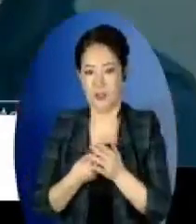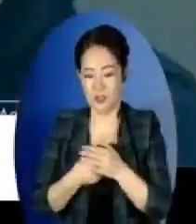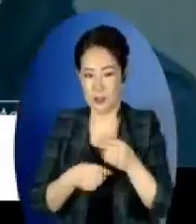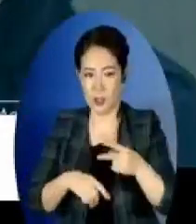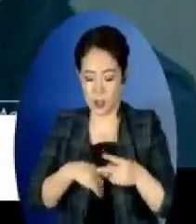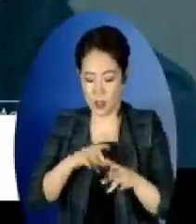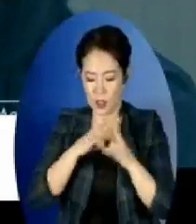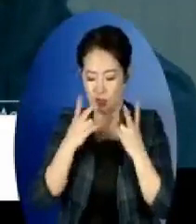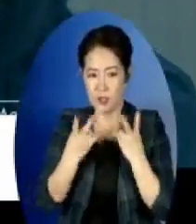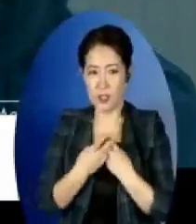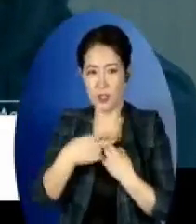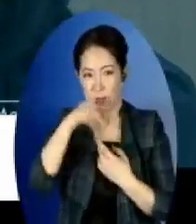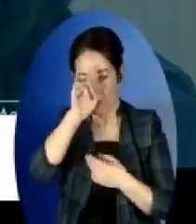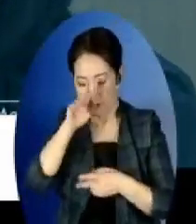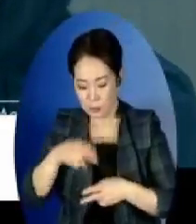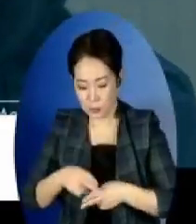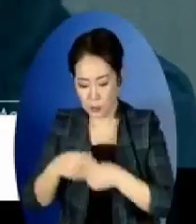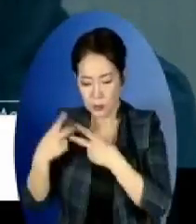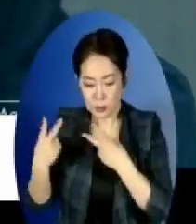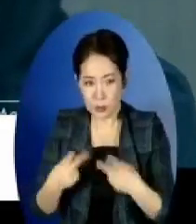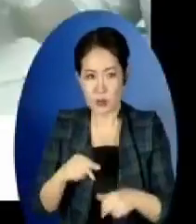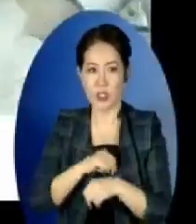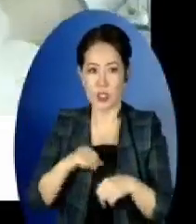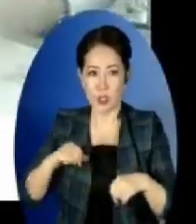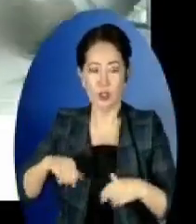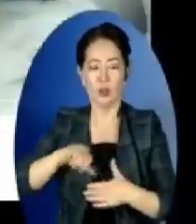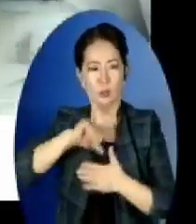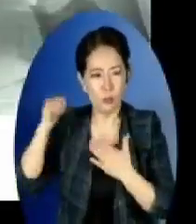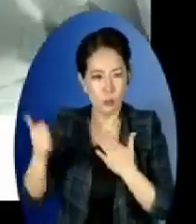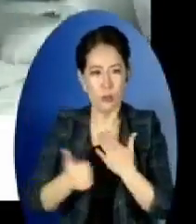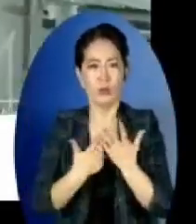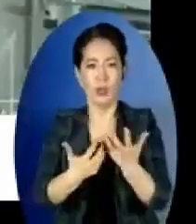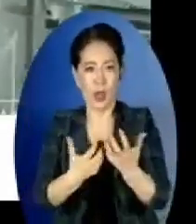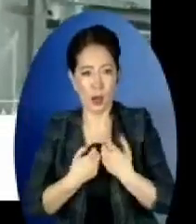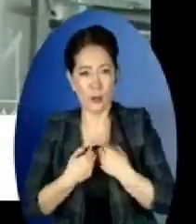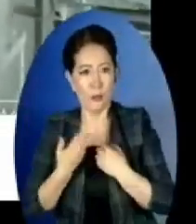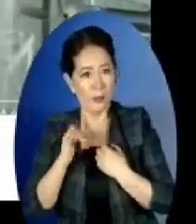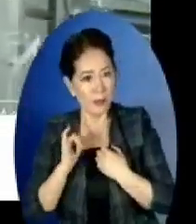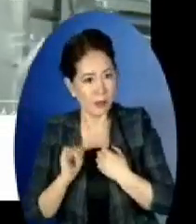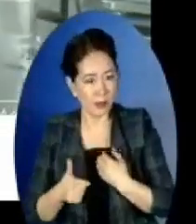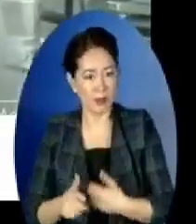Нийгмийн эрүүл мэндийн тусламж үйлчилгээг иргэн болгоо авна.